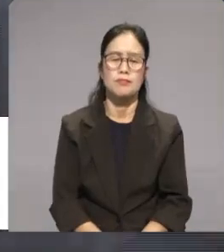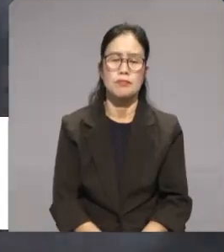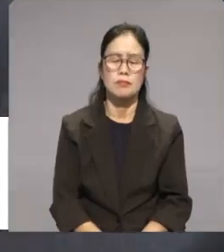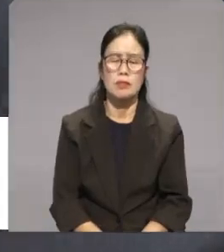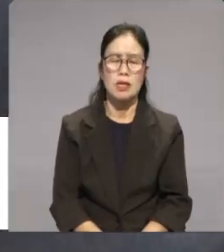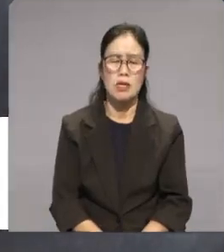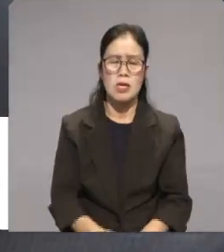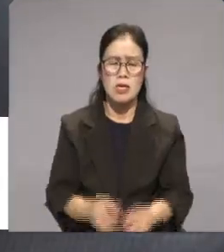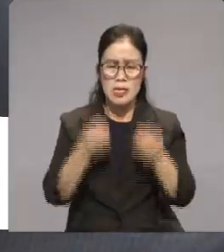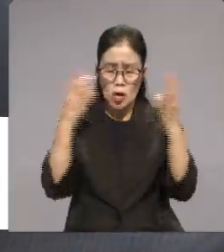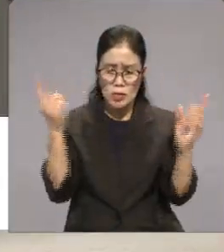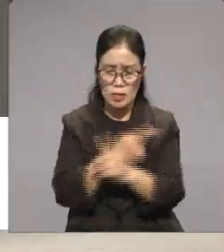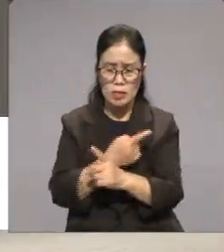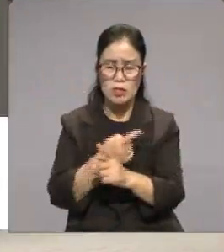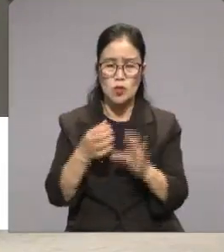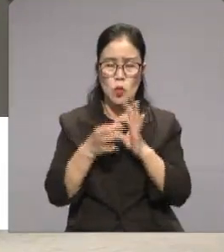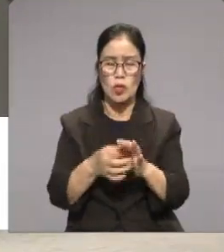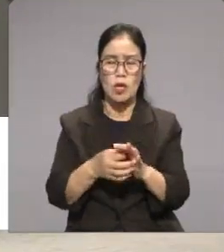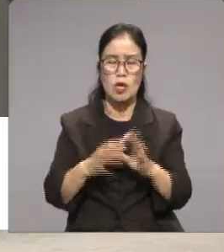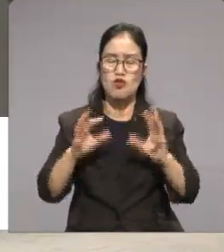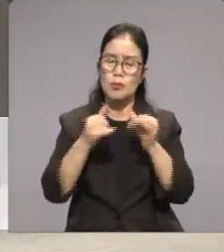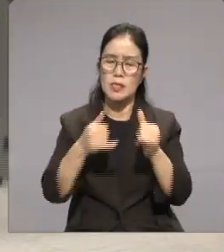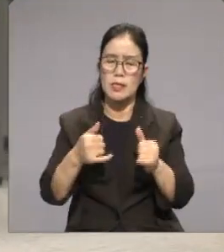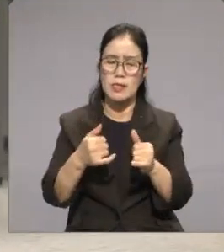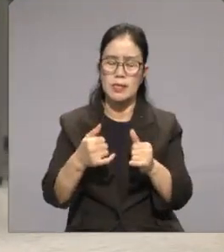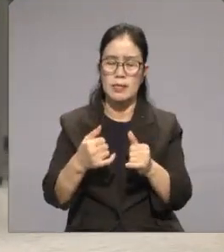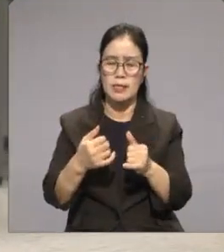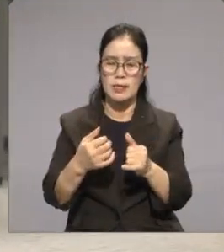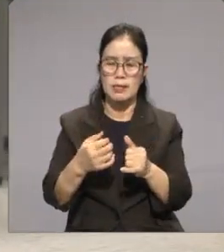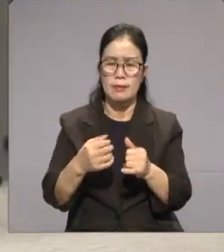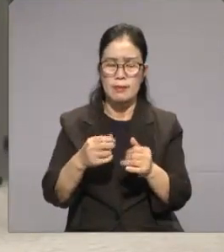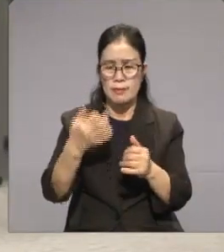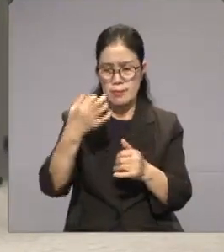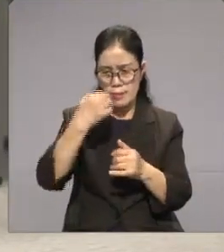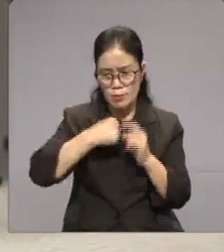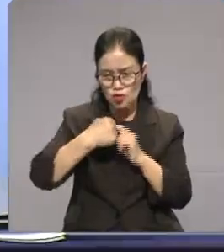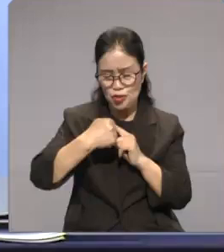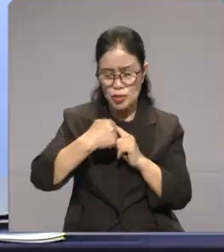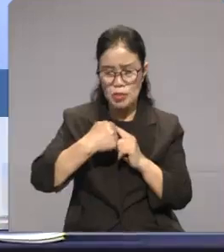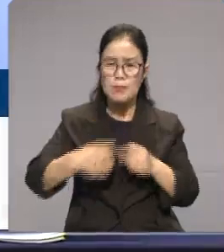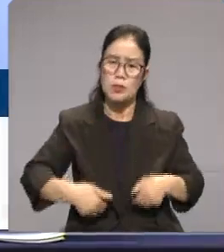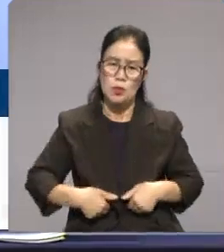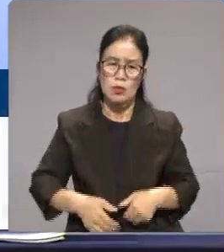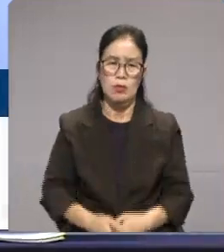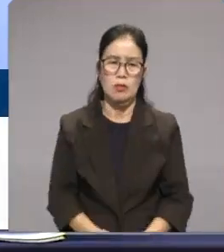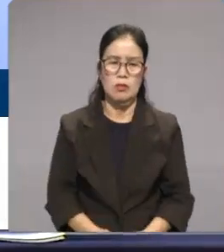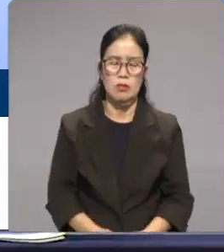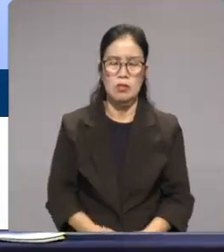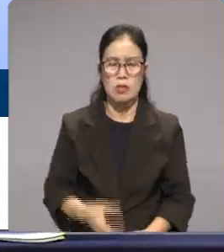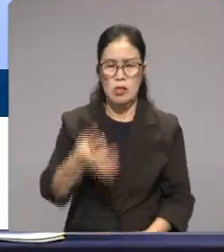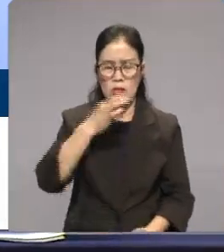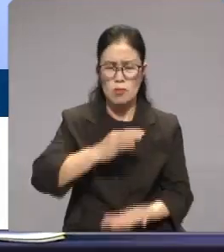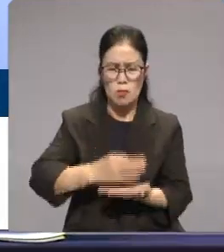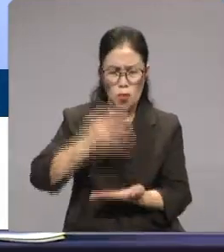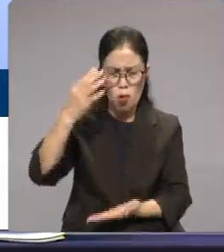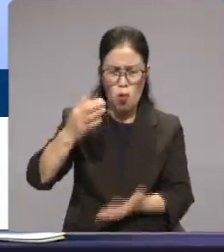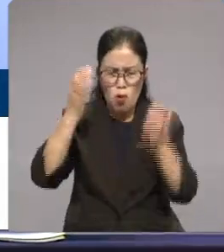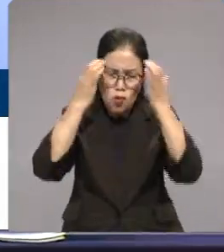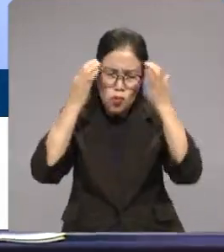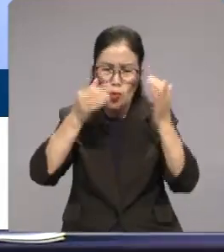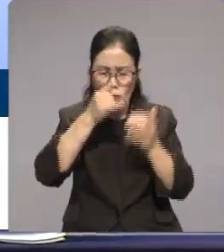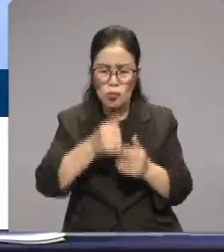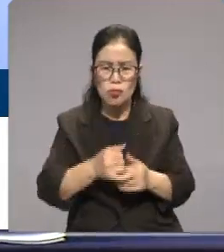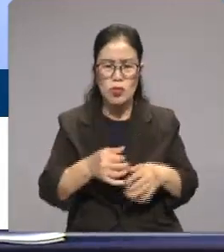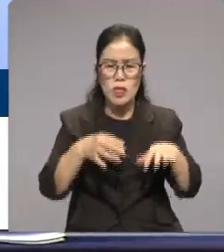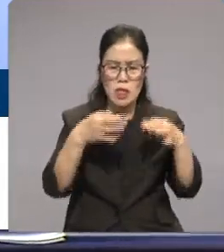아닌 혁신을 통해 국민들이 납득하는 수익을 얻어야 한다는 것. 고금리로 고통받고 계신데